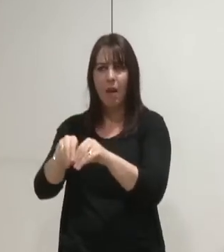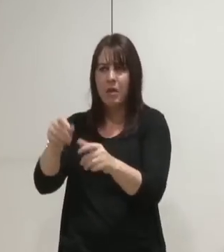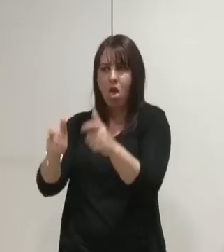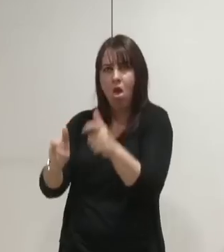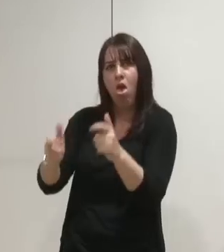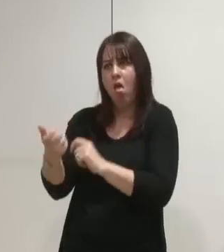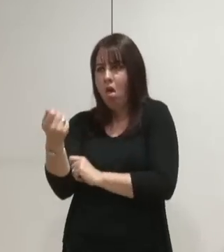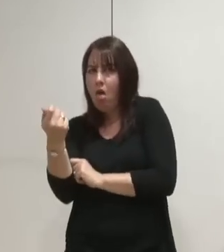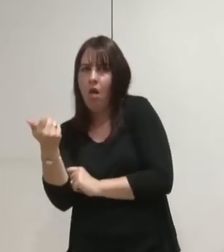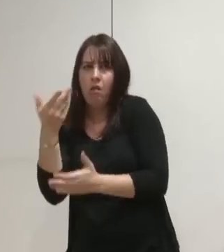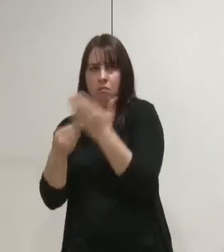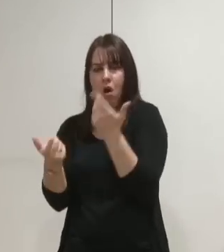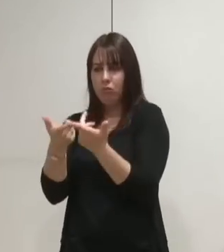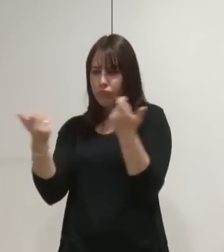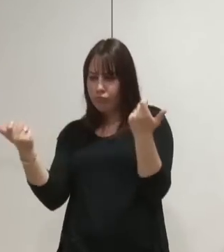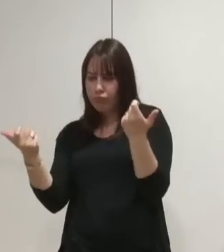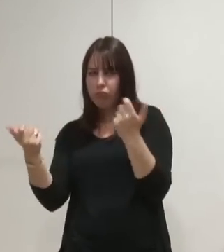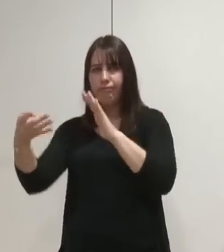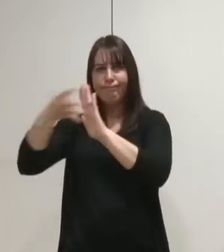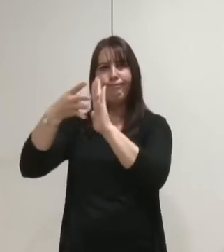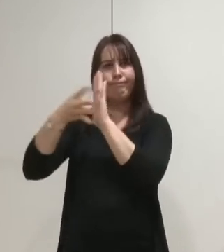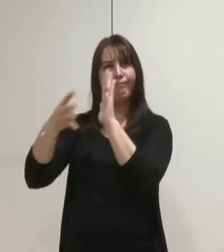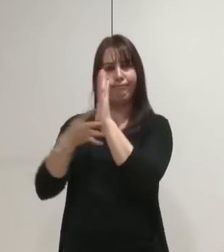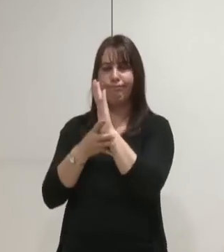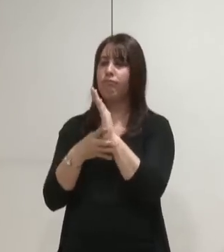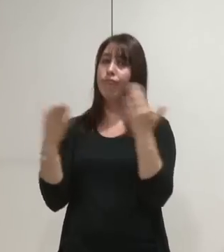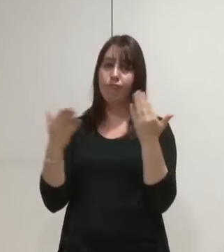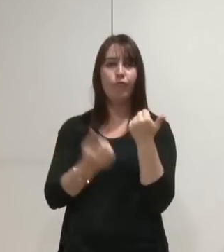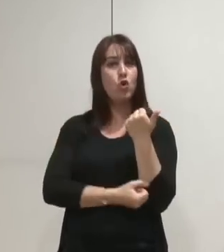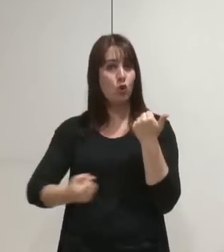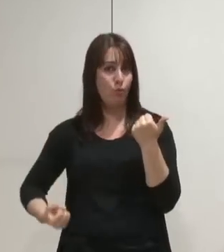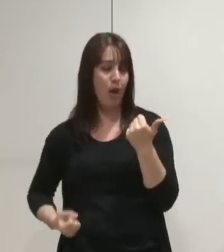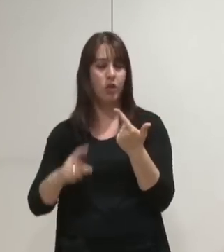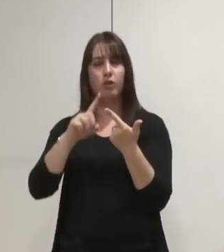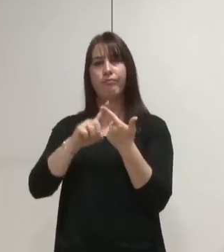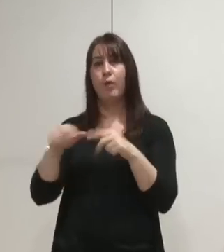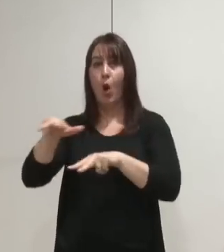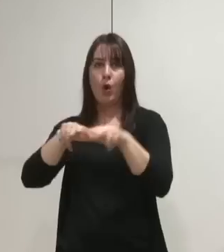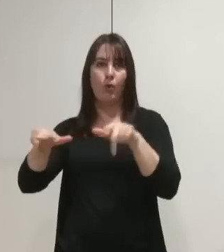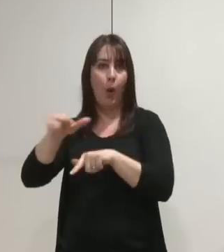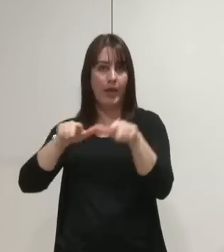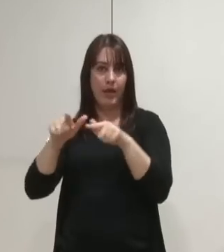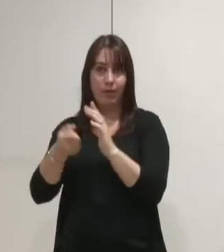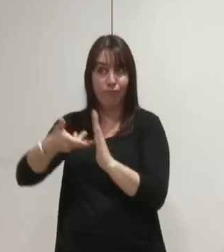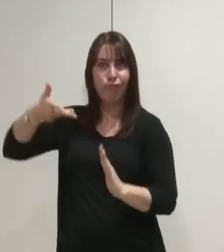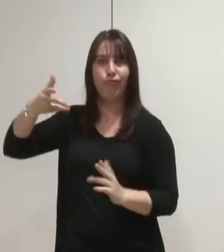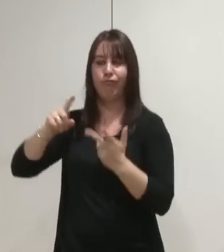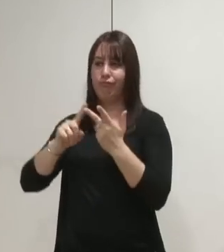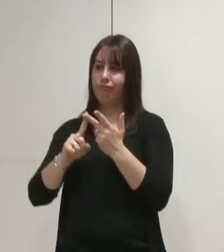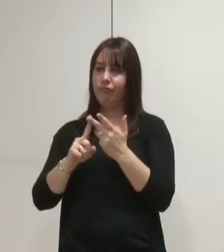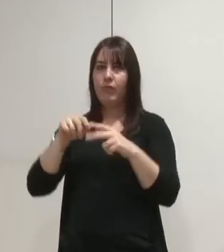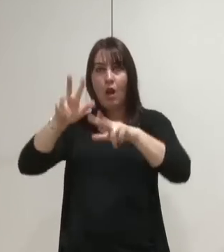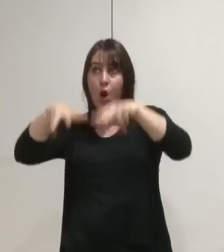étaient définis par beaucoup d'indicateurs le taux de chômage le niveau des loyers le nombre de logements sociaux le nombre